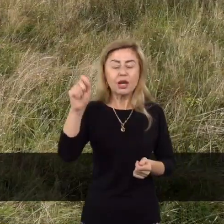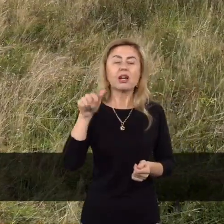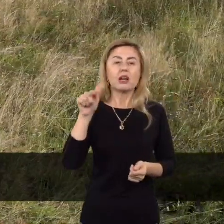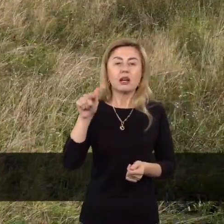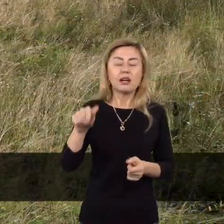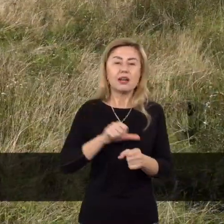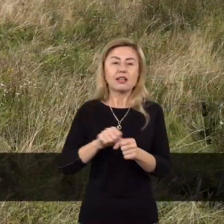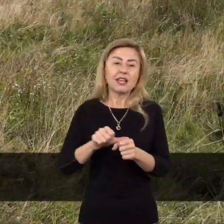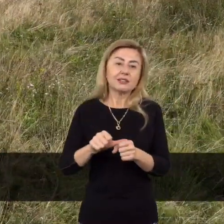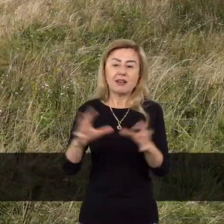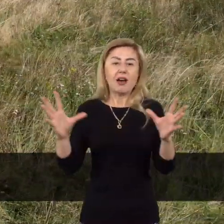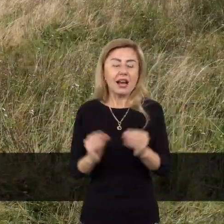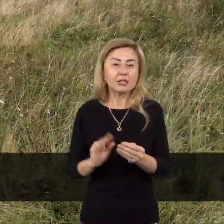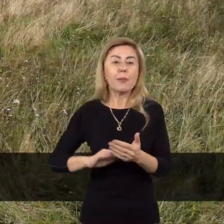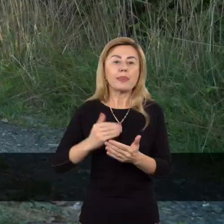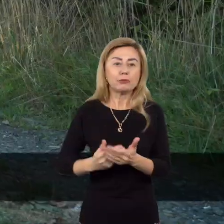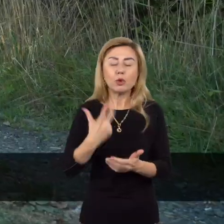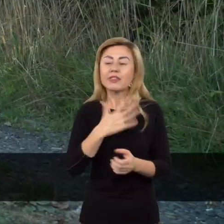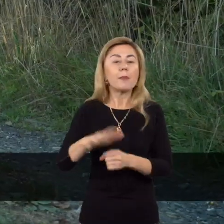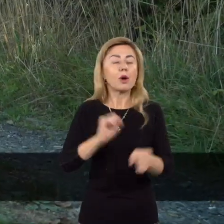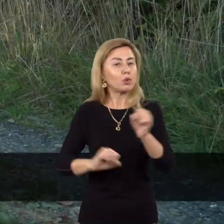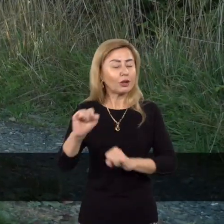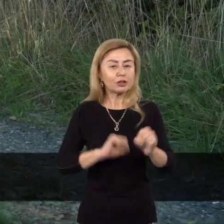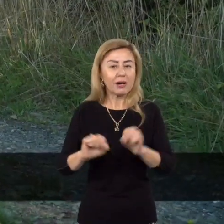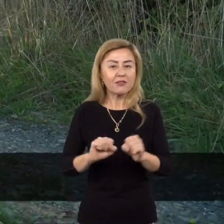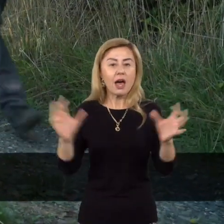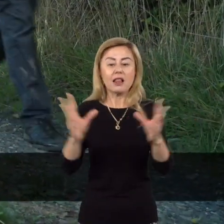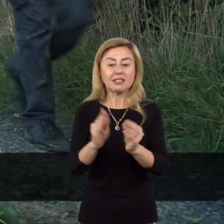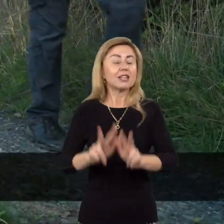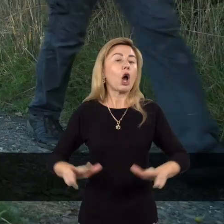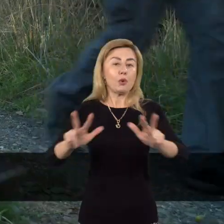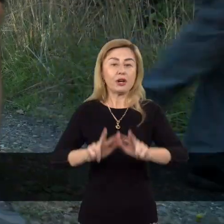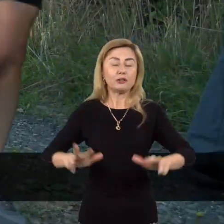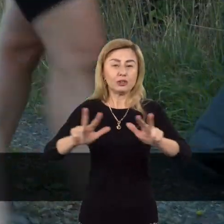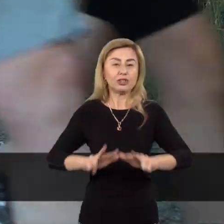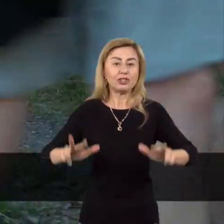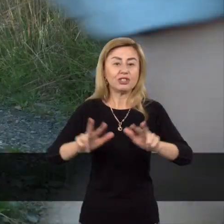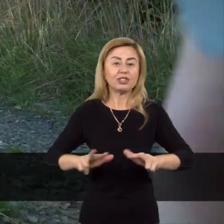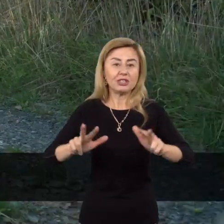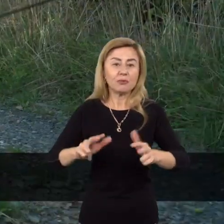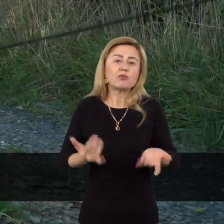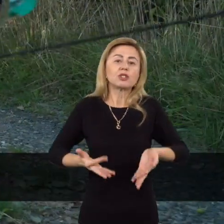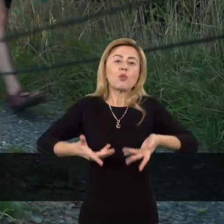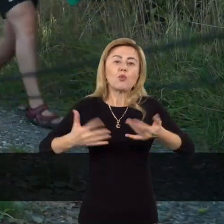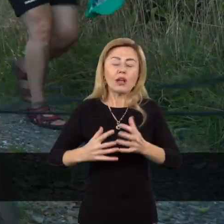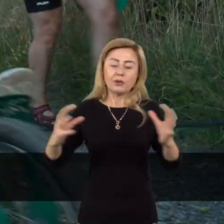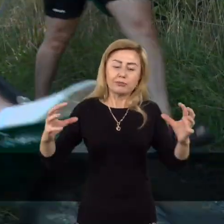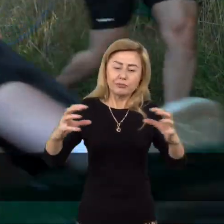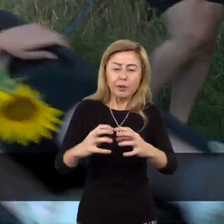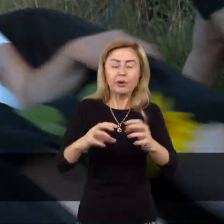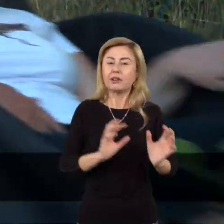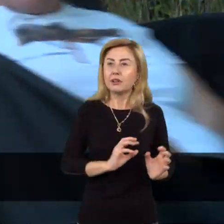tego nie robiły, teraz jeżdżą i są to osoby z niepełnosprawnościami i całe ich rodziny, bo też to, że w rodzinie jest osoba